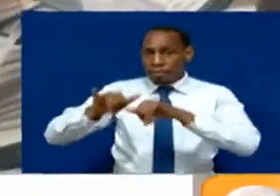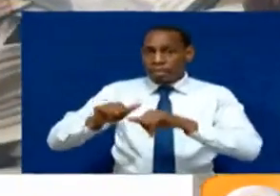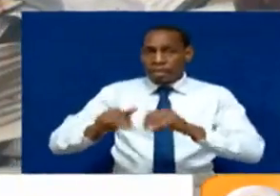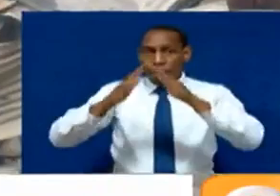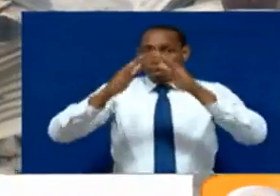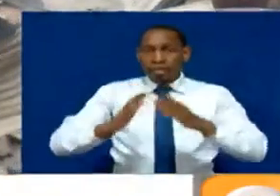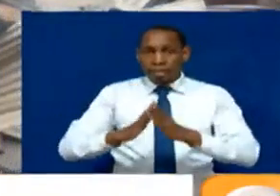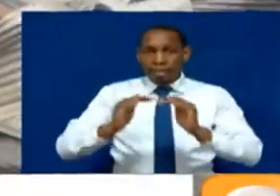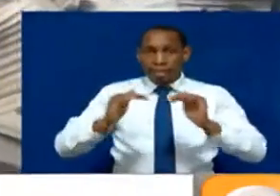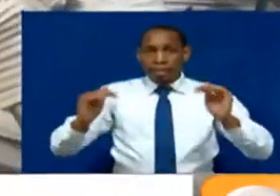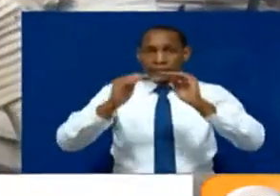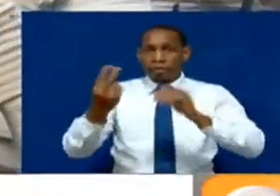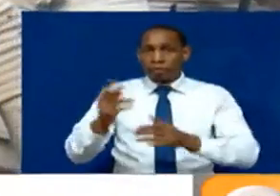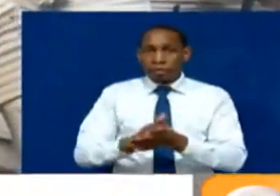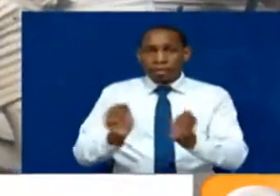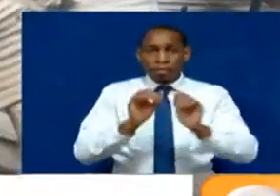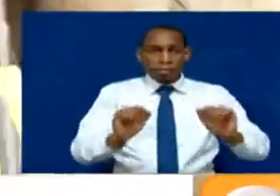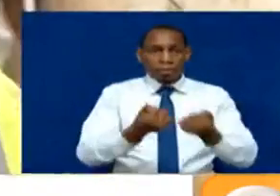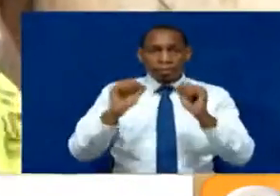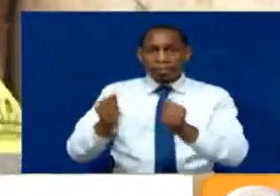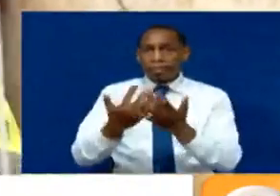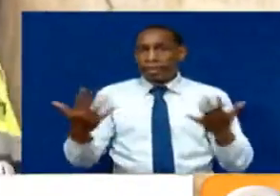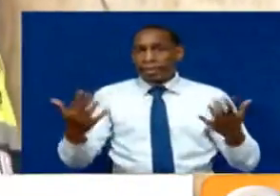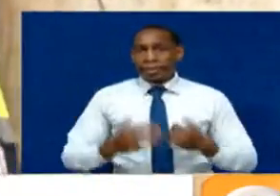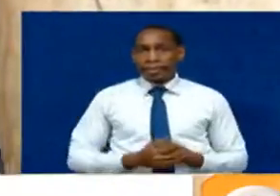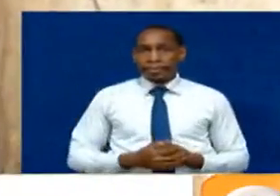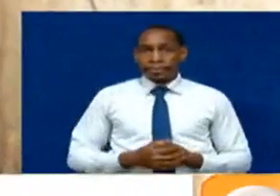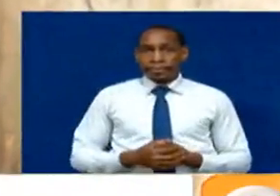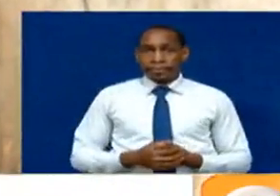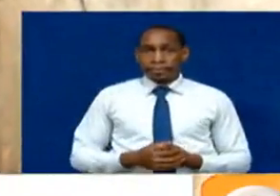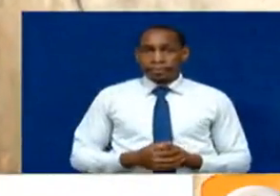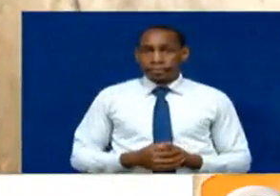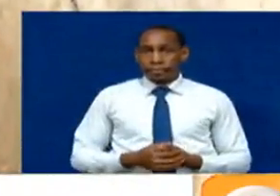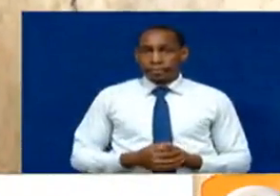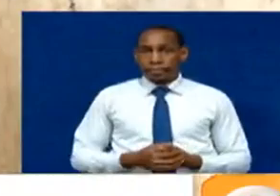jumba hili la ghorofa mbili wakishindwa kuokoa chochote.